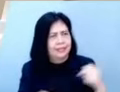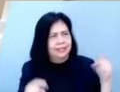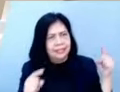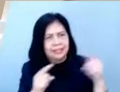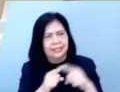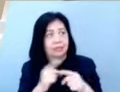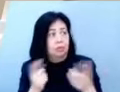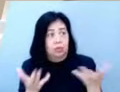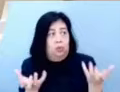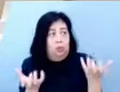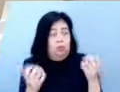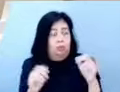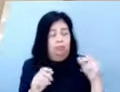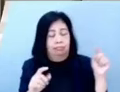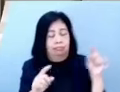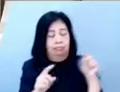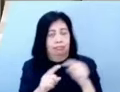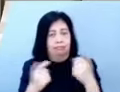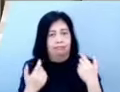dalhin?